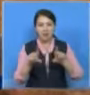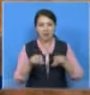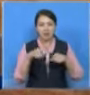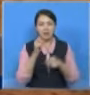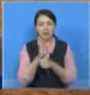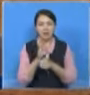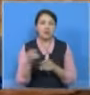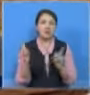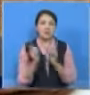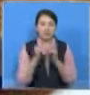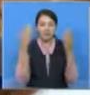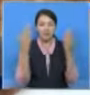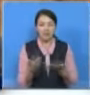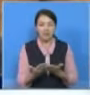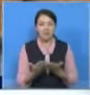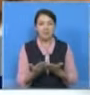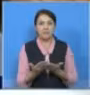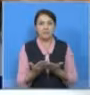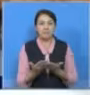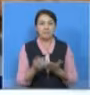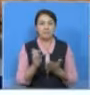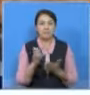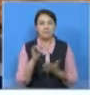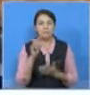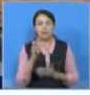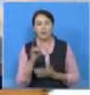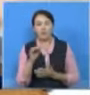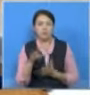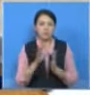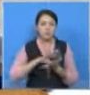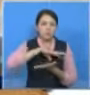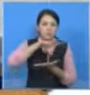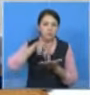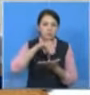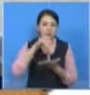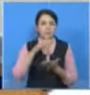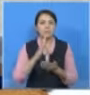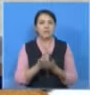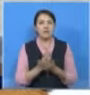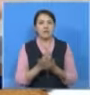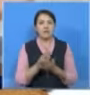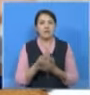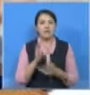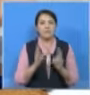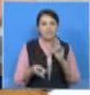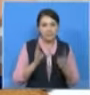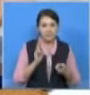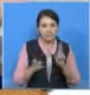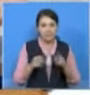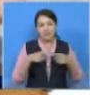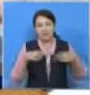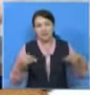заказ қабылдаймыз. Қазір мен мынаны бал торты деп аталады. Осы тортты жинап жатырмын. Былайда басқа да пирогтар